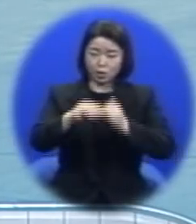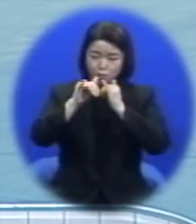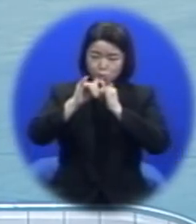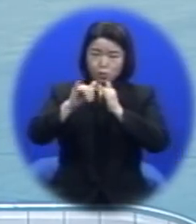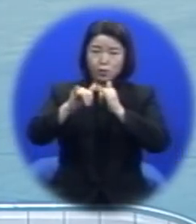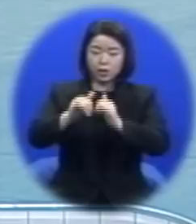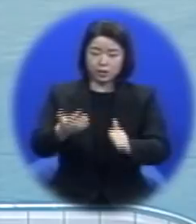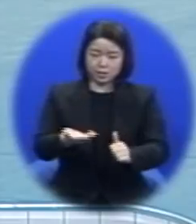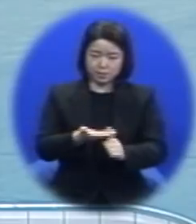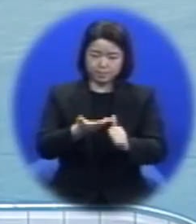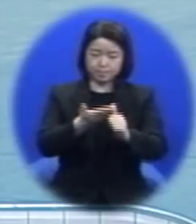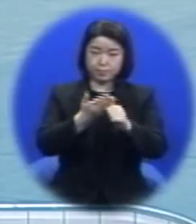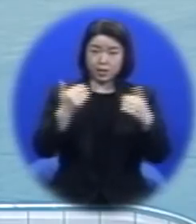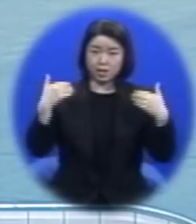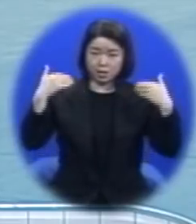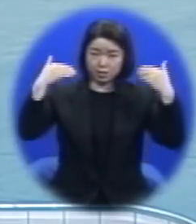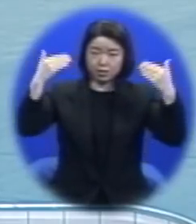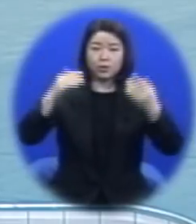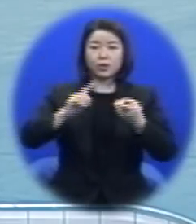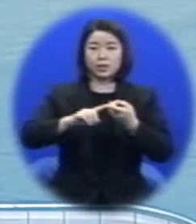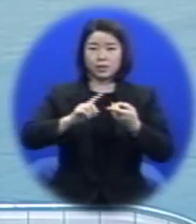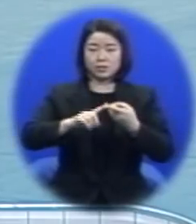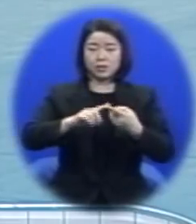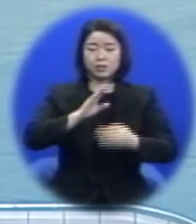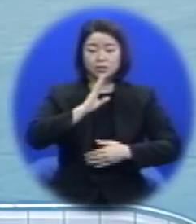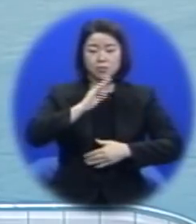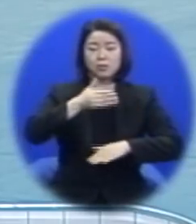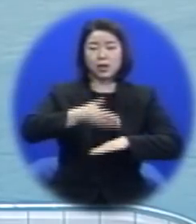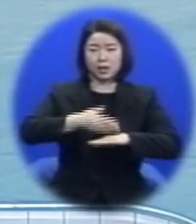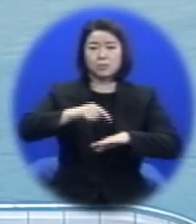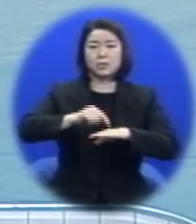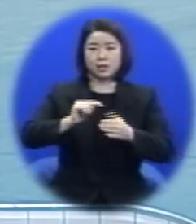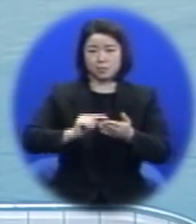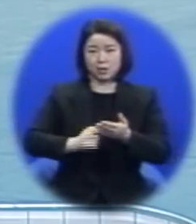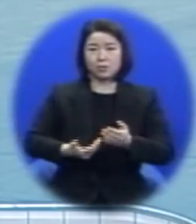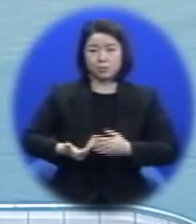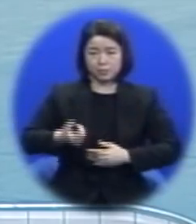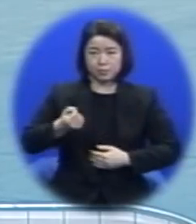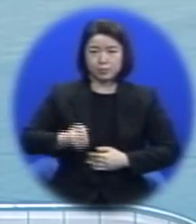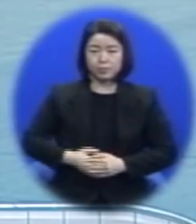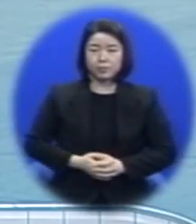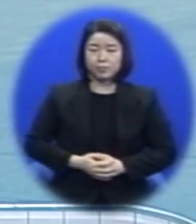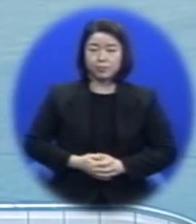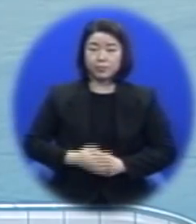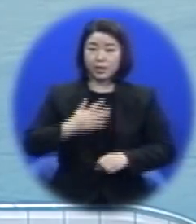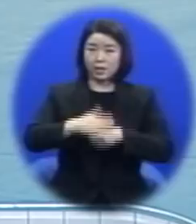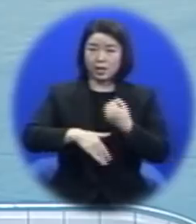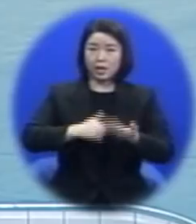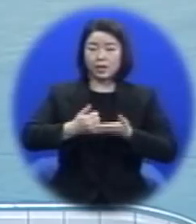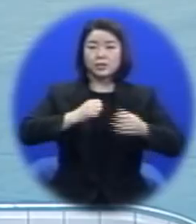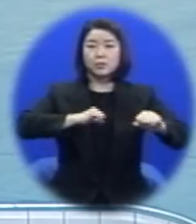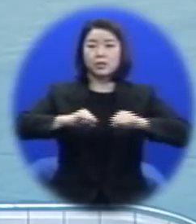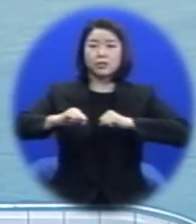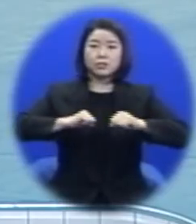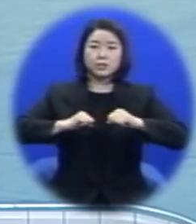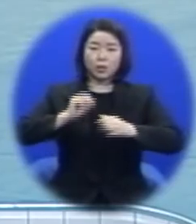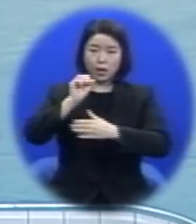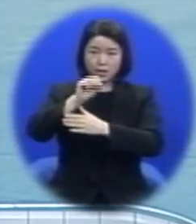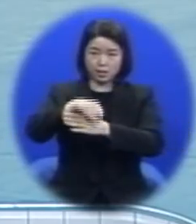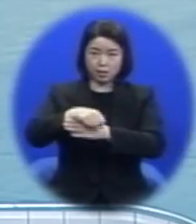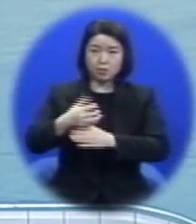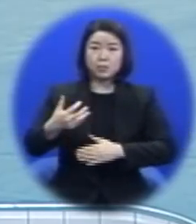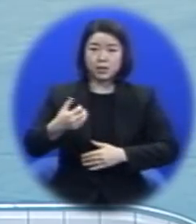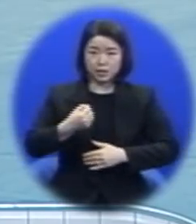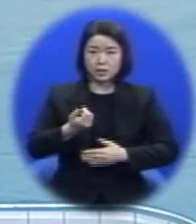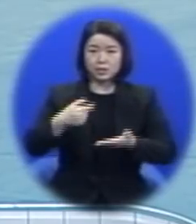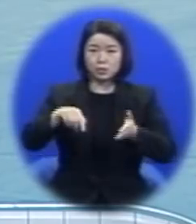성장하게 해주신 것에 대해서 너무나 감사했습니다. 여러분, 하나님의 역사와 열매에는 반드시